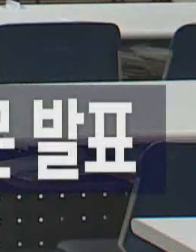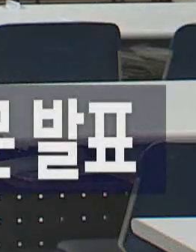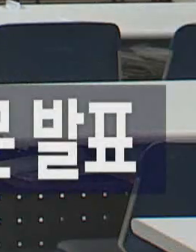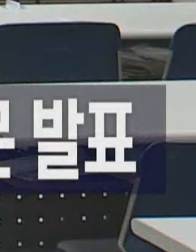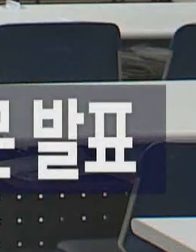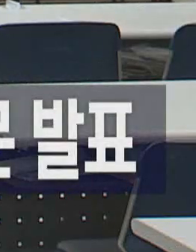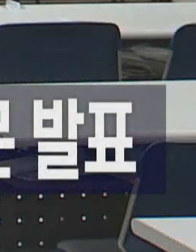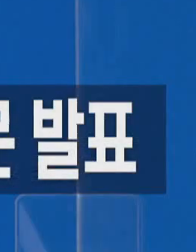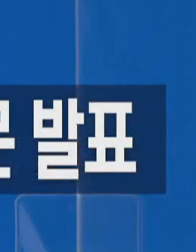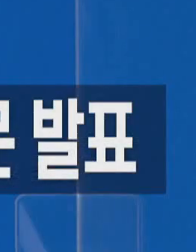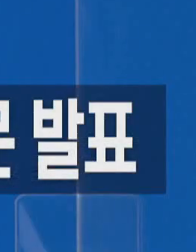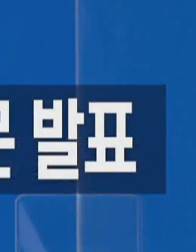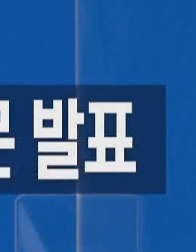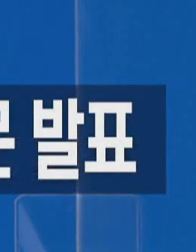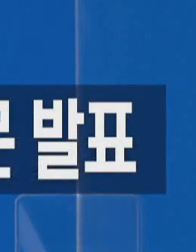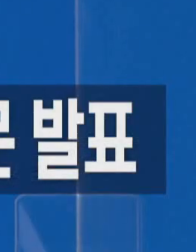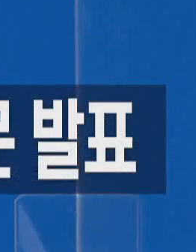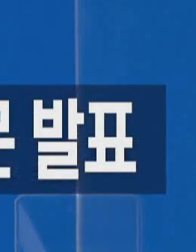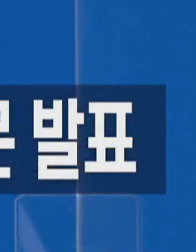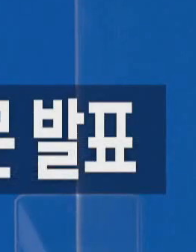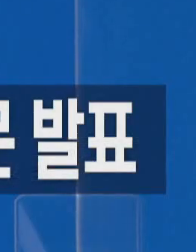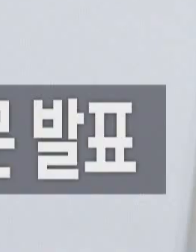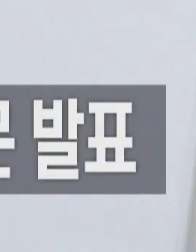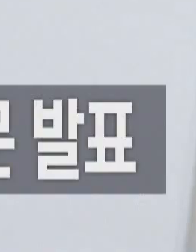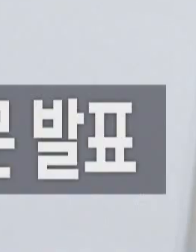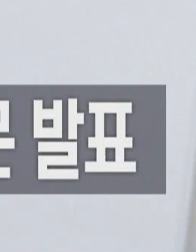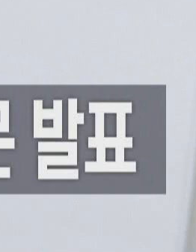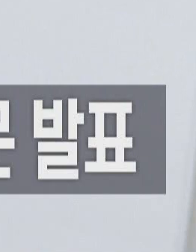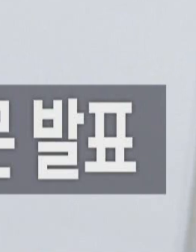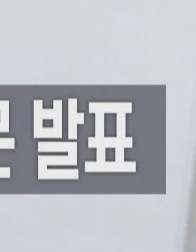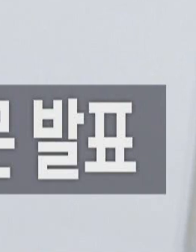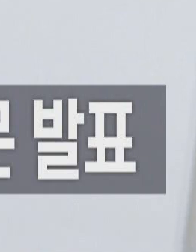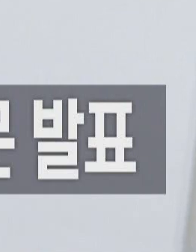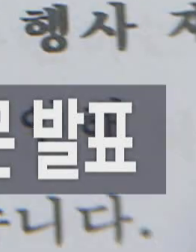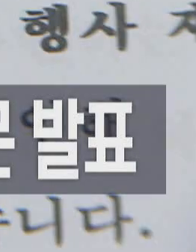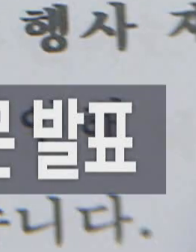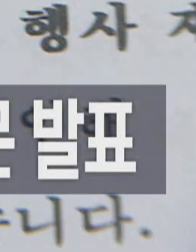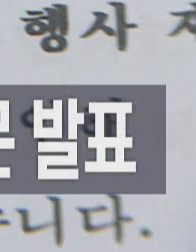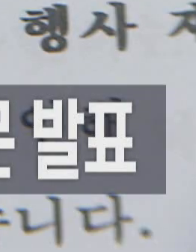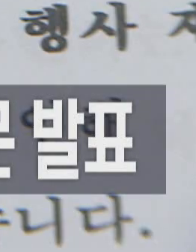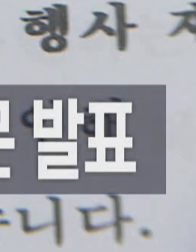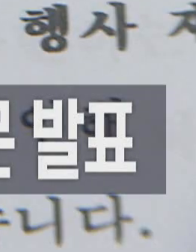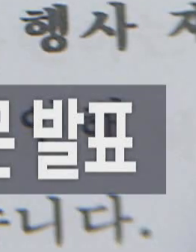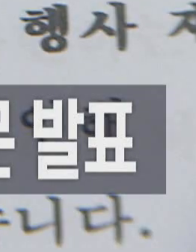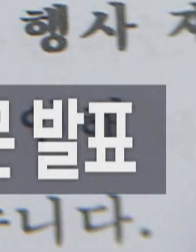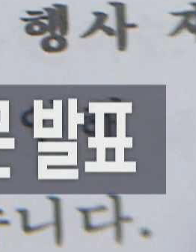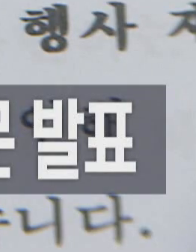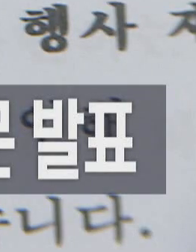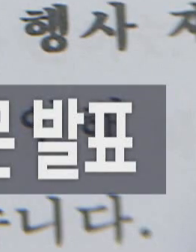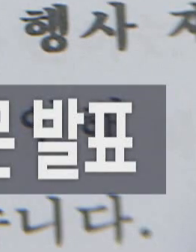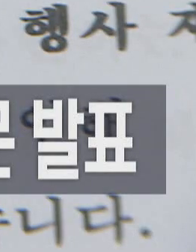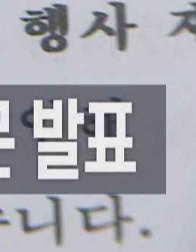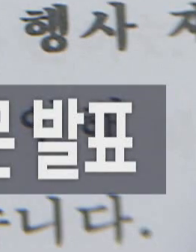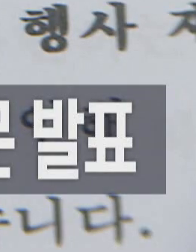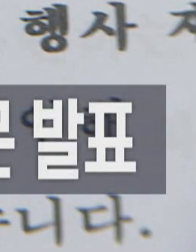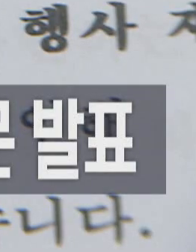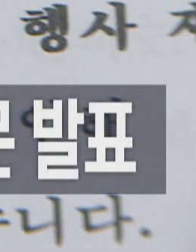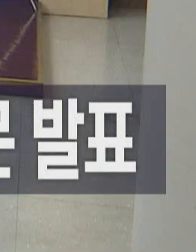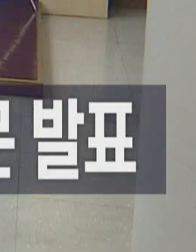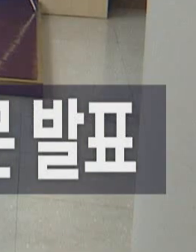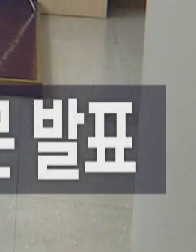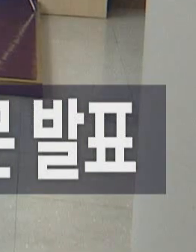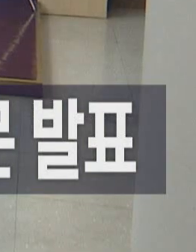전라남도가 코로나19 재유행 위기와 관련해 도민 호소문을 발표했습니다. 도민들에게 백신 접종에 적극